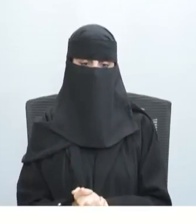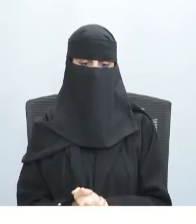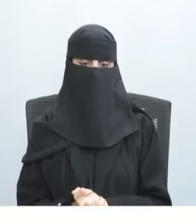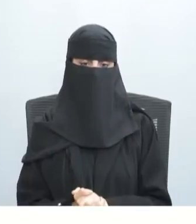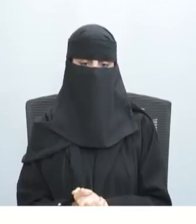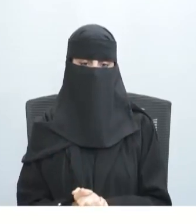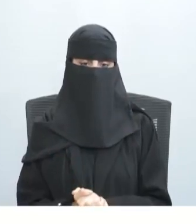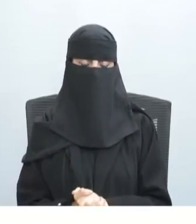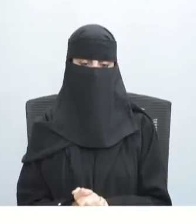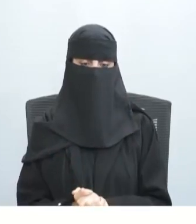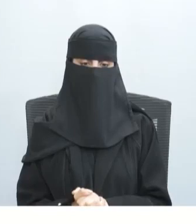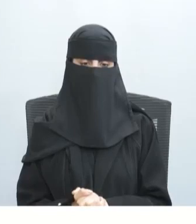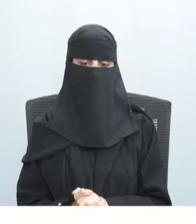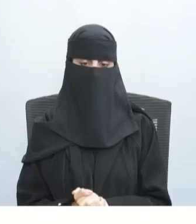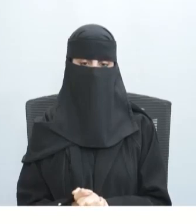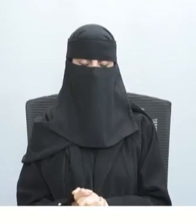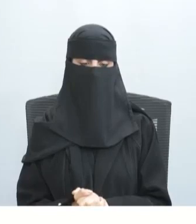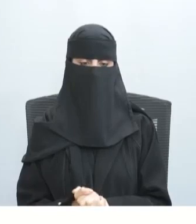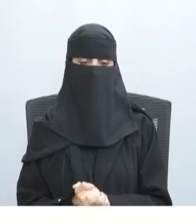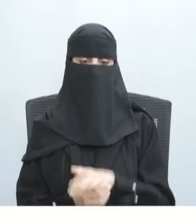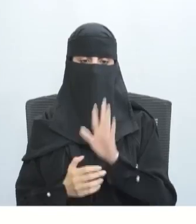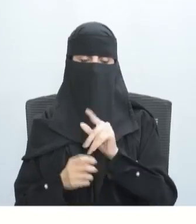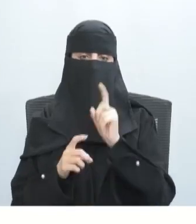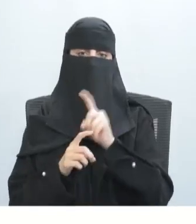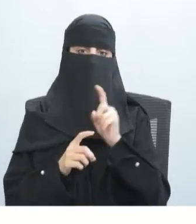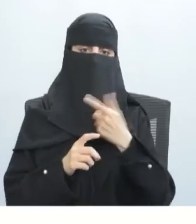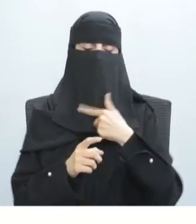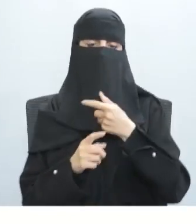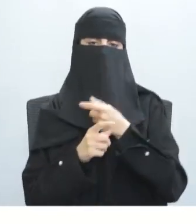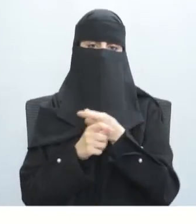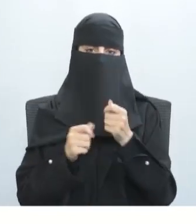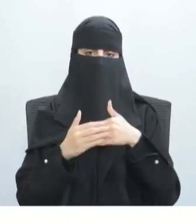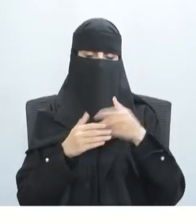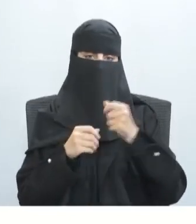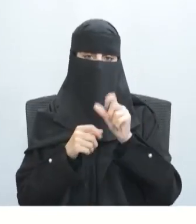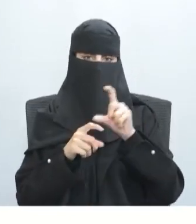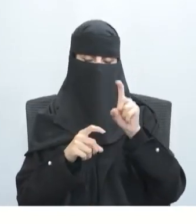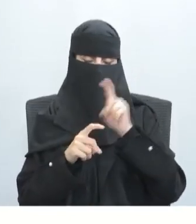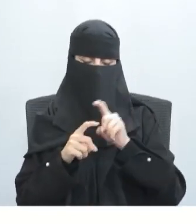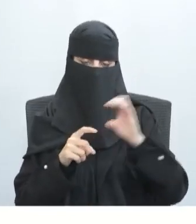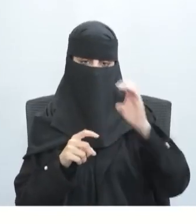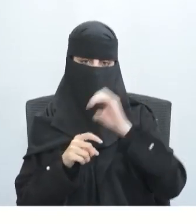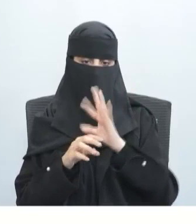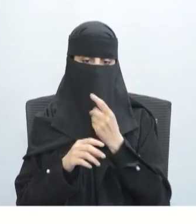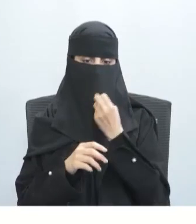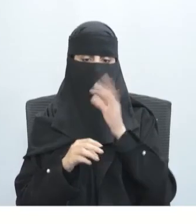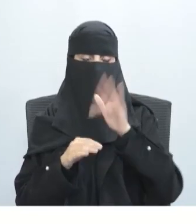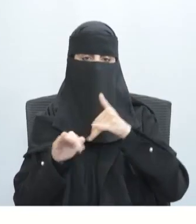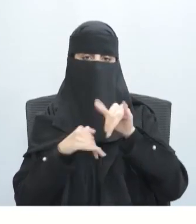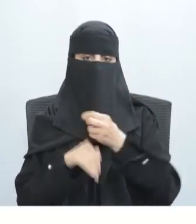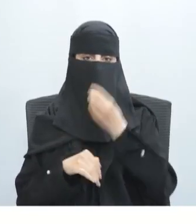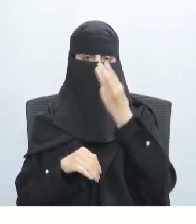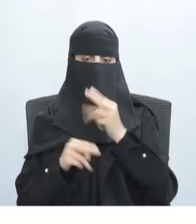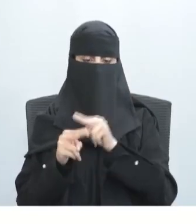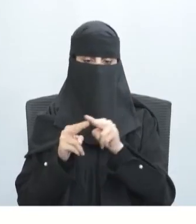لدينا المبلغ الذي نود استثماره ولدينا العائد ولدينا الفترات هنالك ثلاث طرق لحل هذه المساله